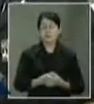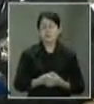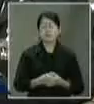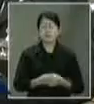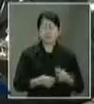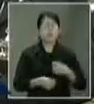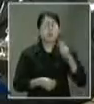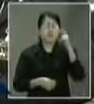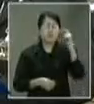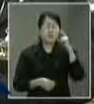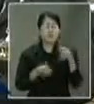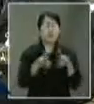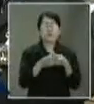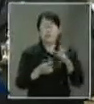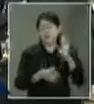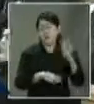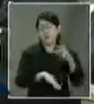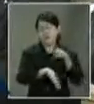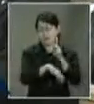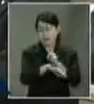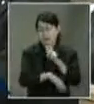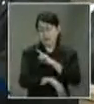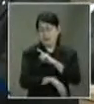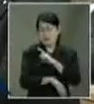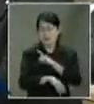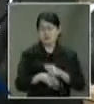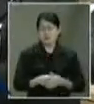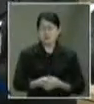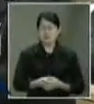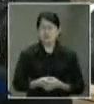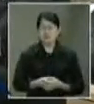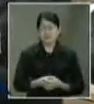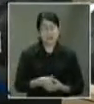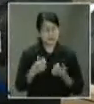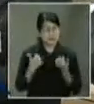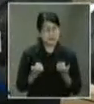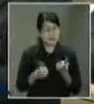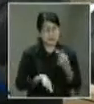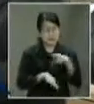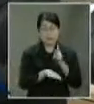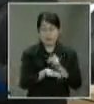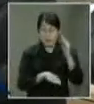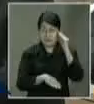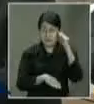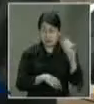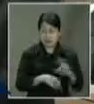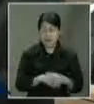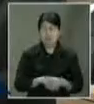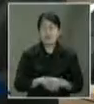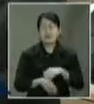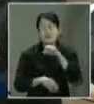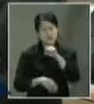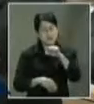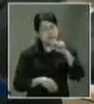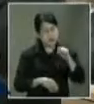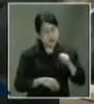ดีเนี่ยเอาไปให้ผมท่านประธานครับพอมาวันนี้ท่านประธานทราบไหมฮะผู้แทนราษฎร